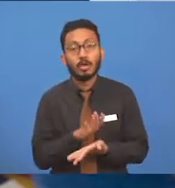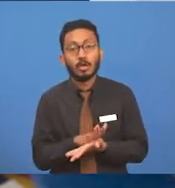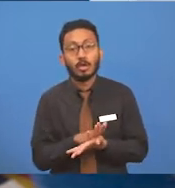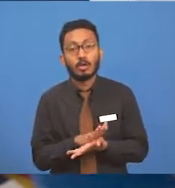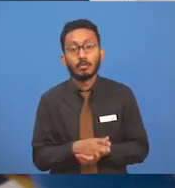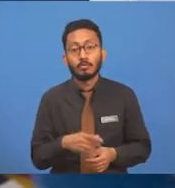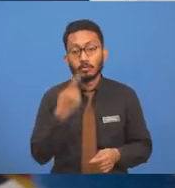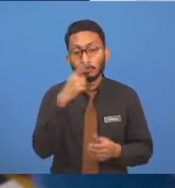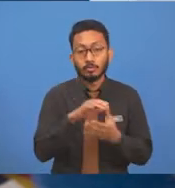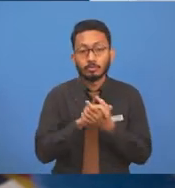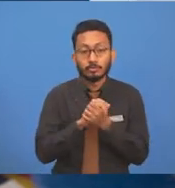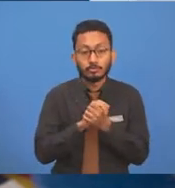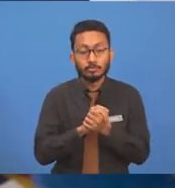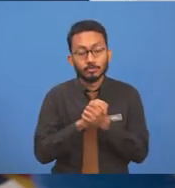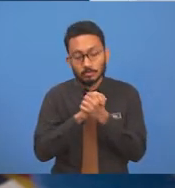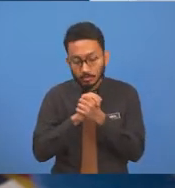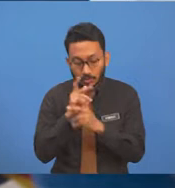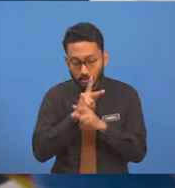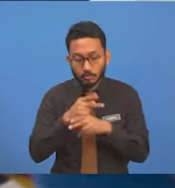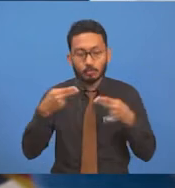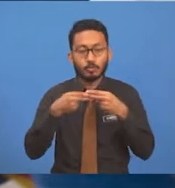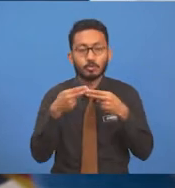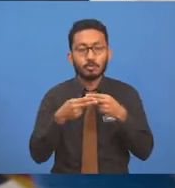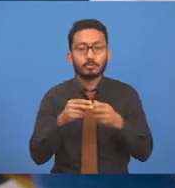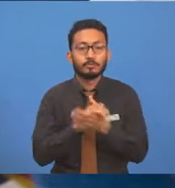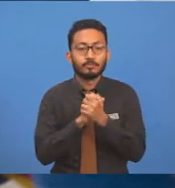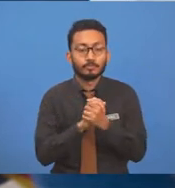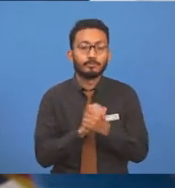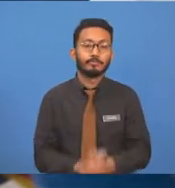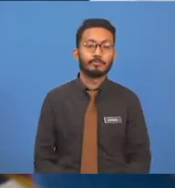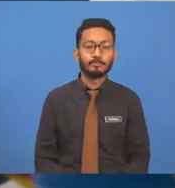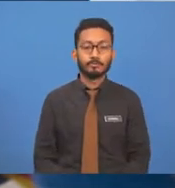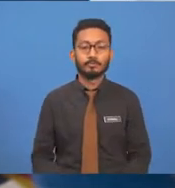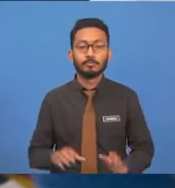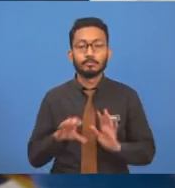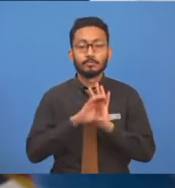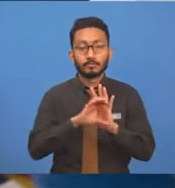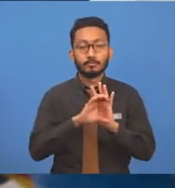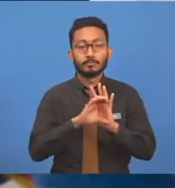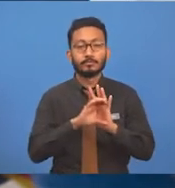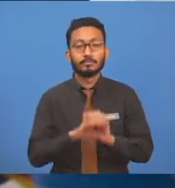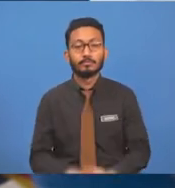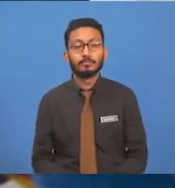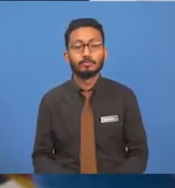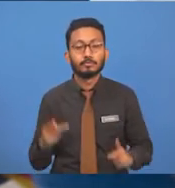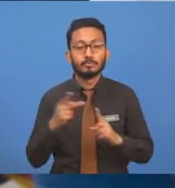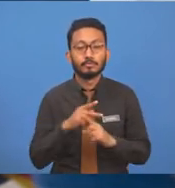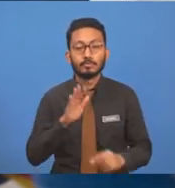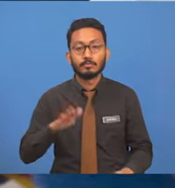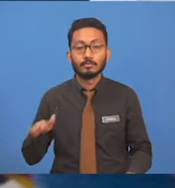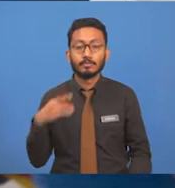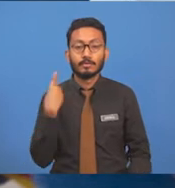menjalinkan hubungan yang mesra dan harmoni serta mencontohi kepada adik-adik kita. Dengan ini,